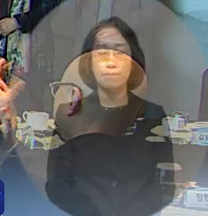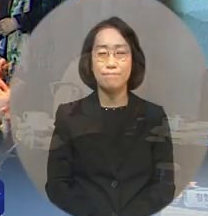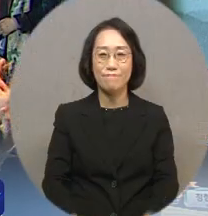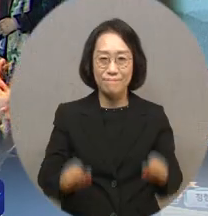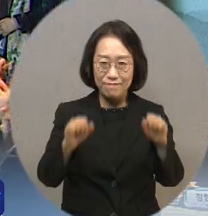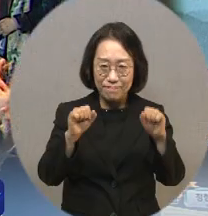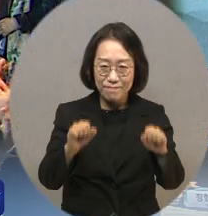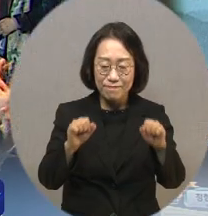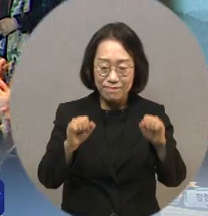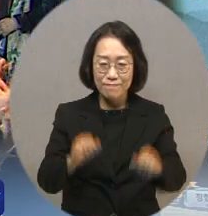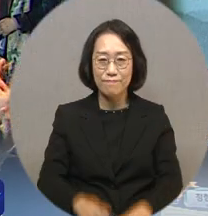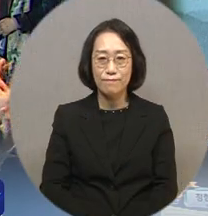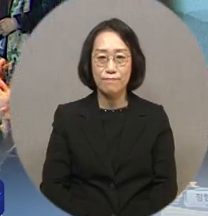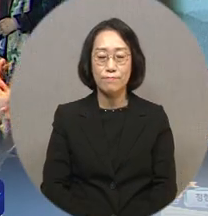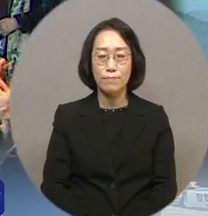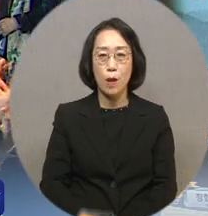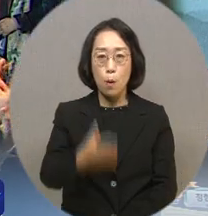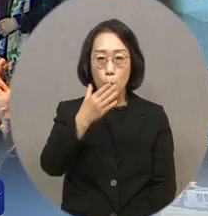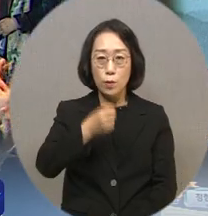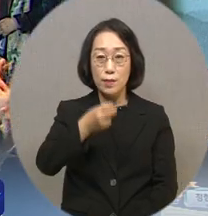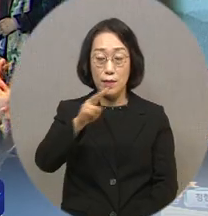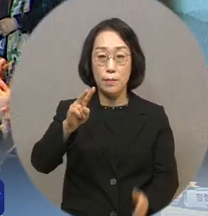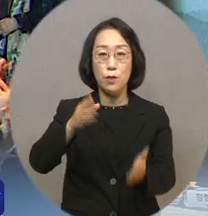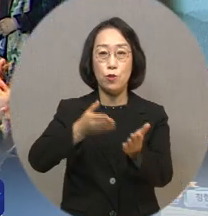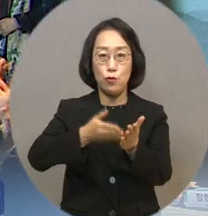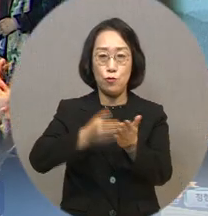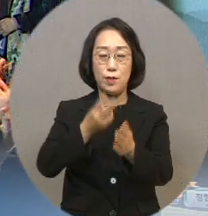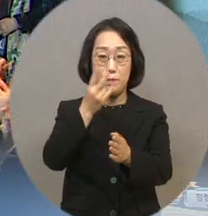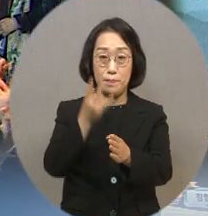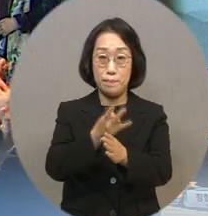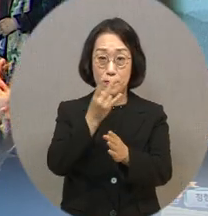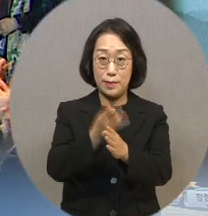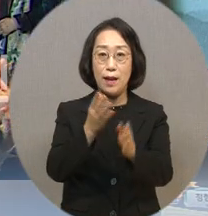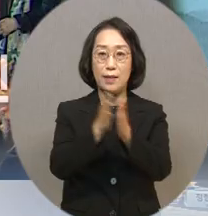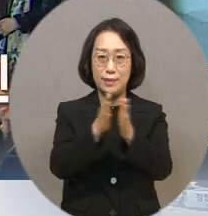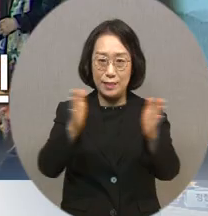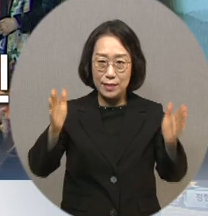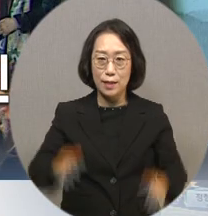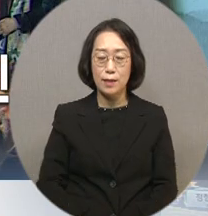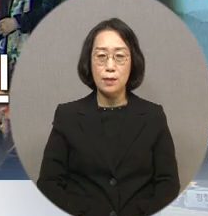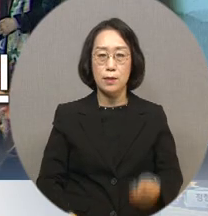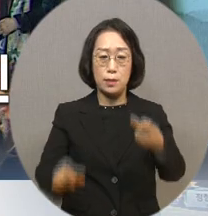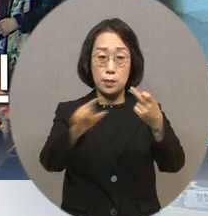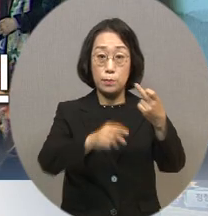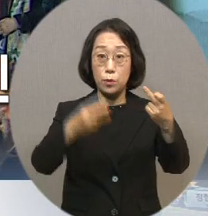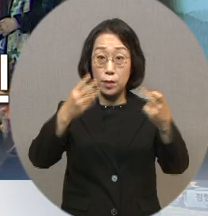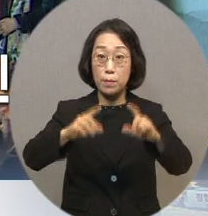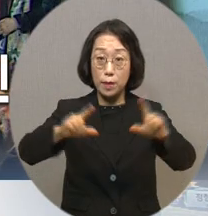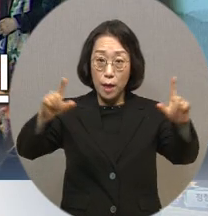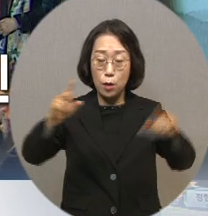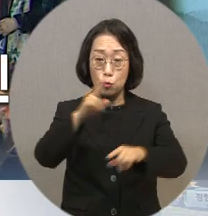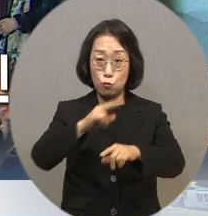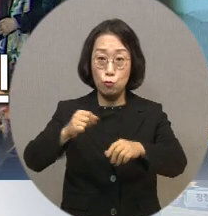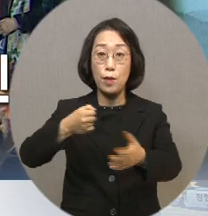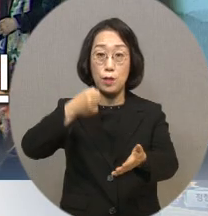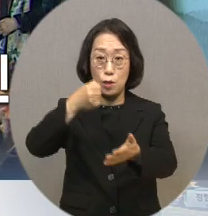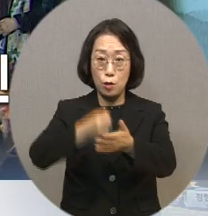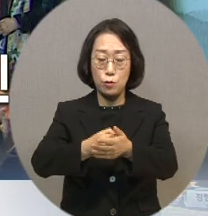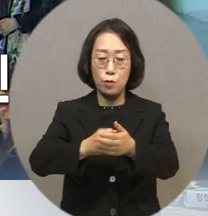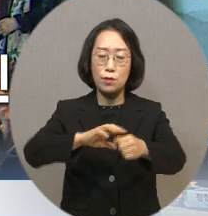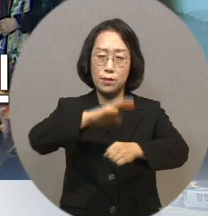시청자 여러분 안녕하십니까 WBC 복지 T 뉴스 24입니다 12월 3일은 유엔이 정한 세계